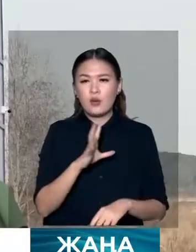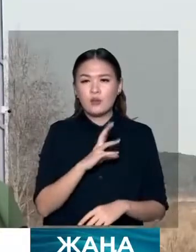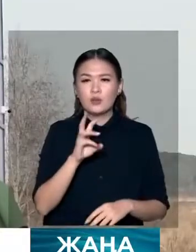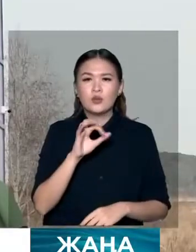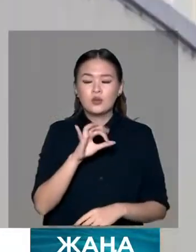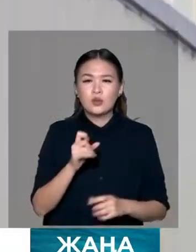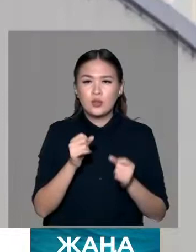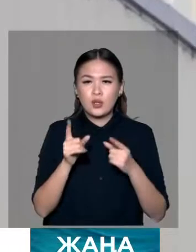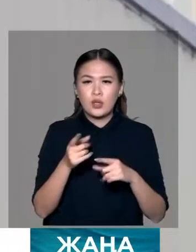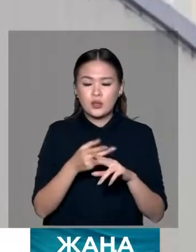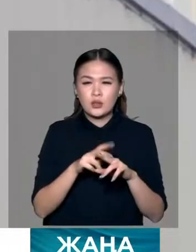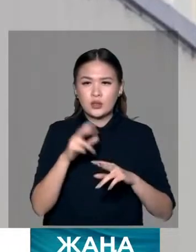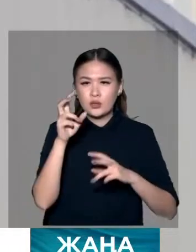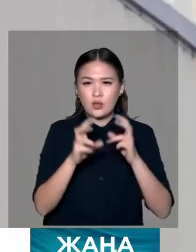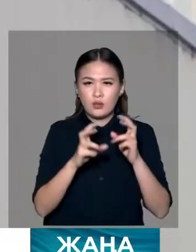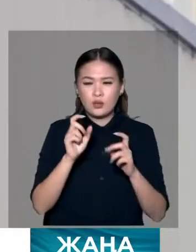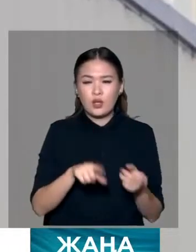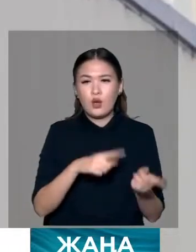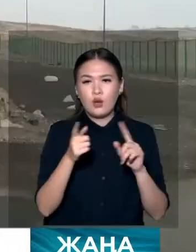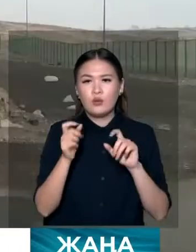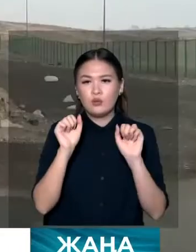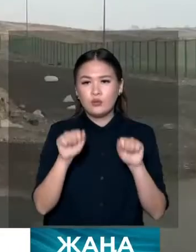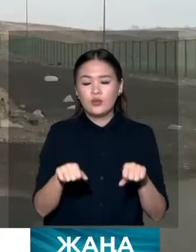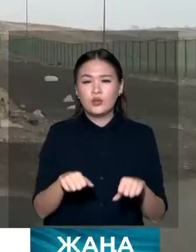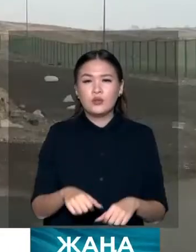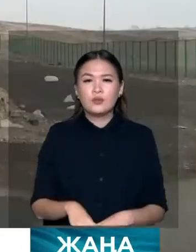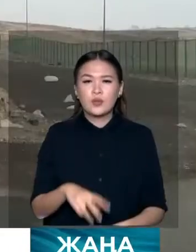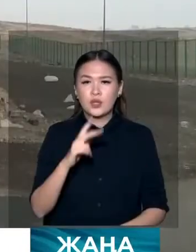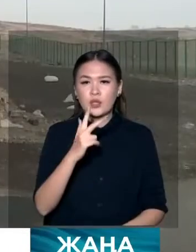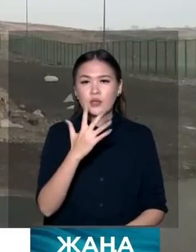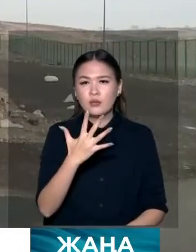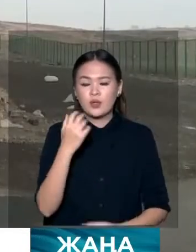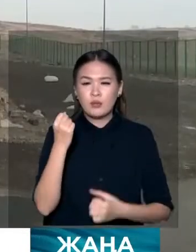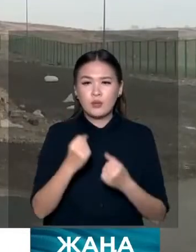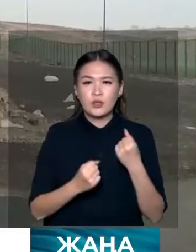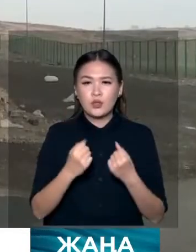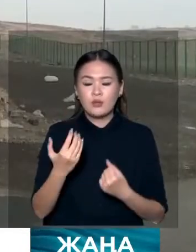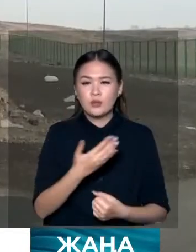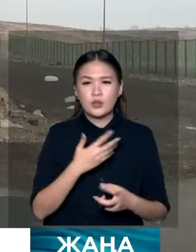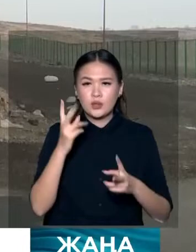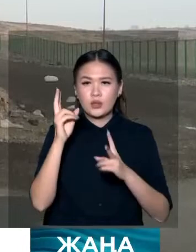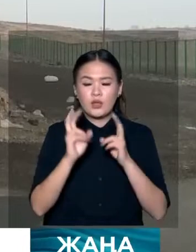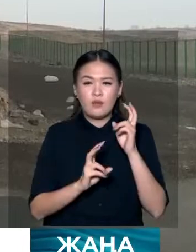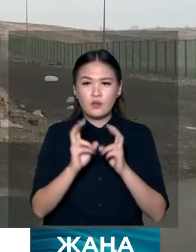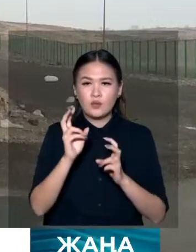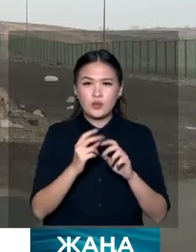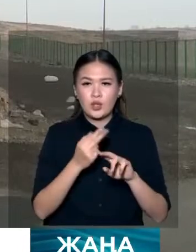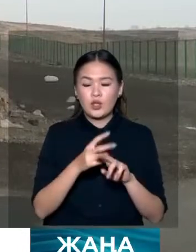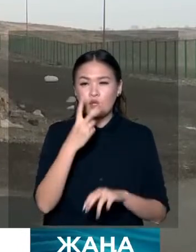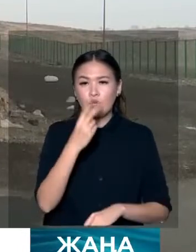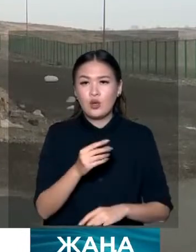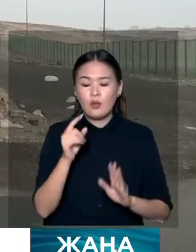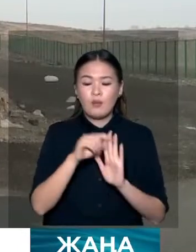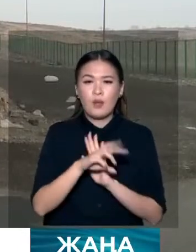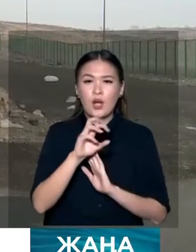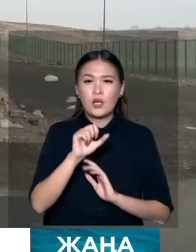көліктер полигонға емес, бірден зауытқа барады. У нас из 35 машин. Бізде зауытқа келген 35 машинаның 2 күн ішінде полигонға